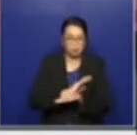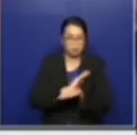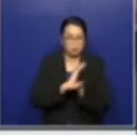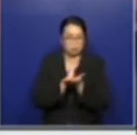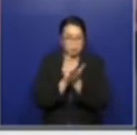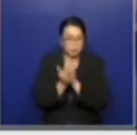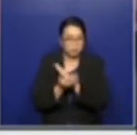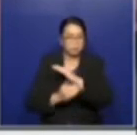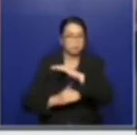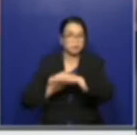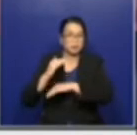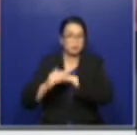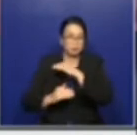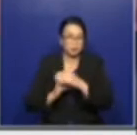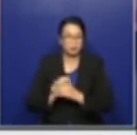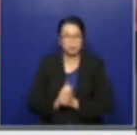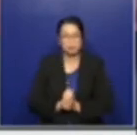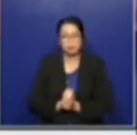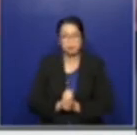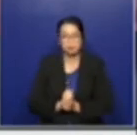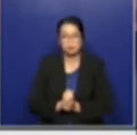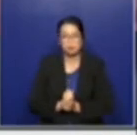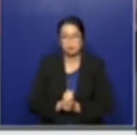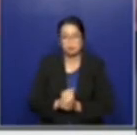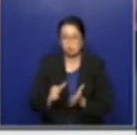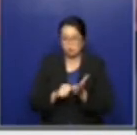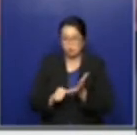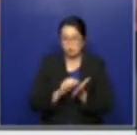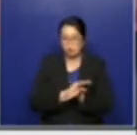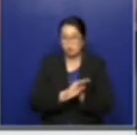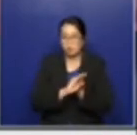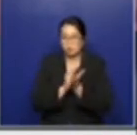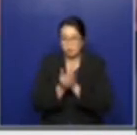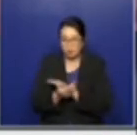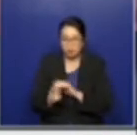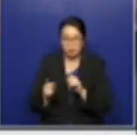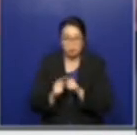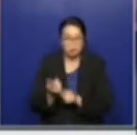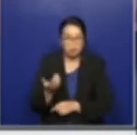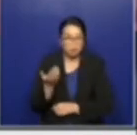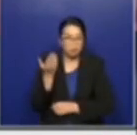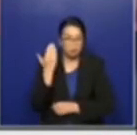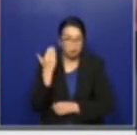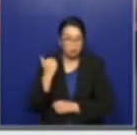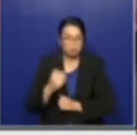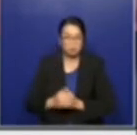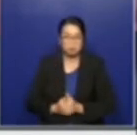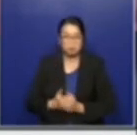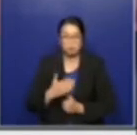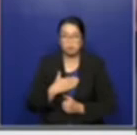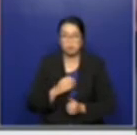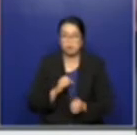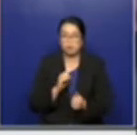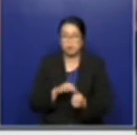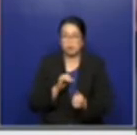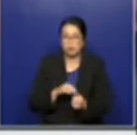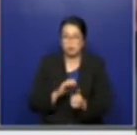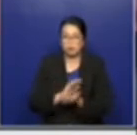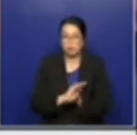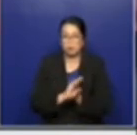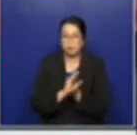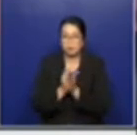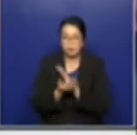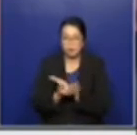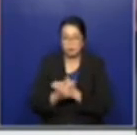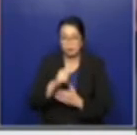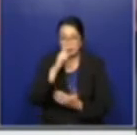จะมีการเปลี่ยนแปลงการปกครองในครั้งที่แล้วนะครับซึ่งผมขออนุญาตว่าการปฏิรูปประเทศเนี่ย